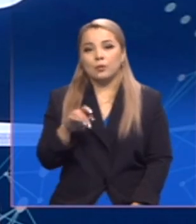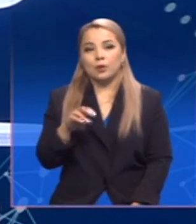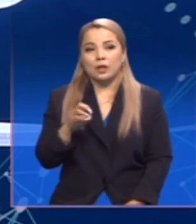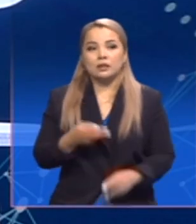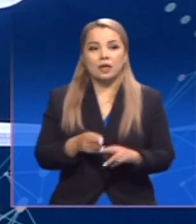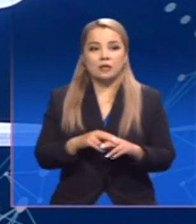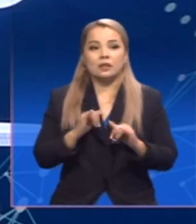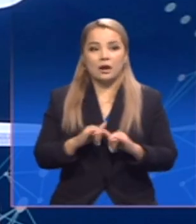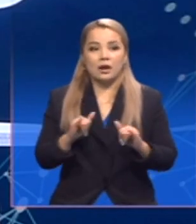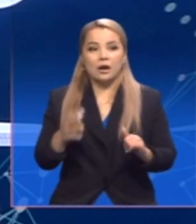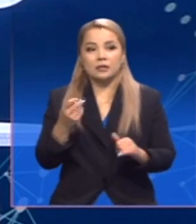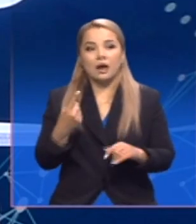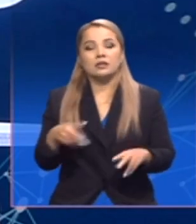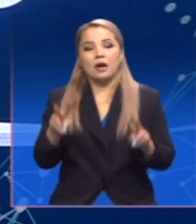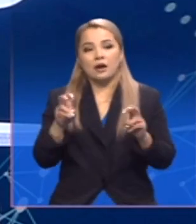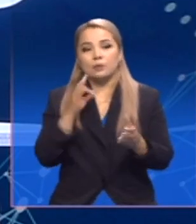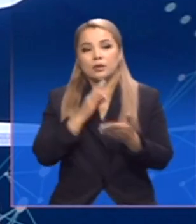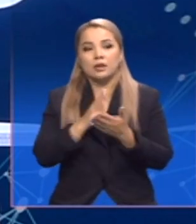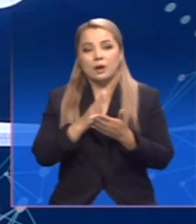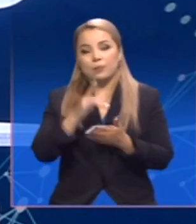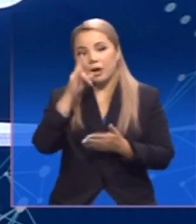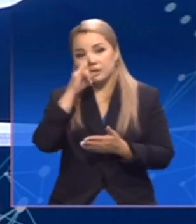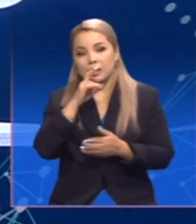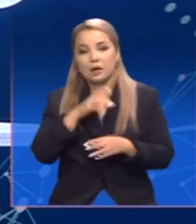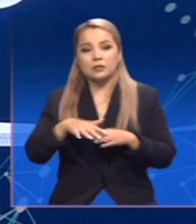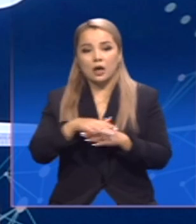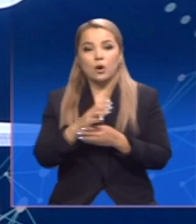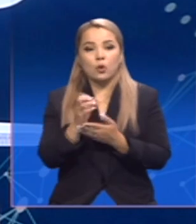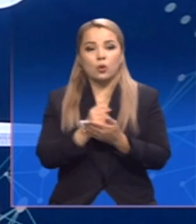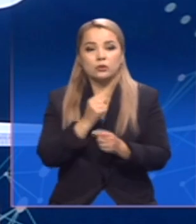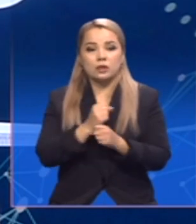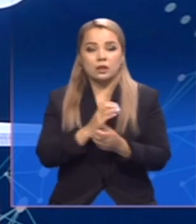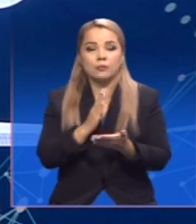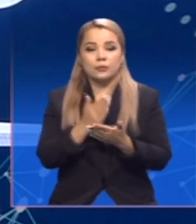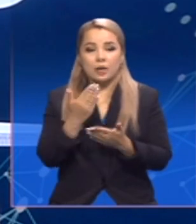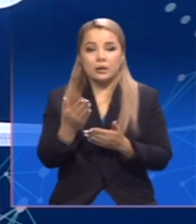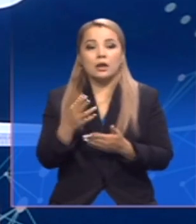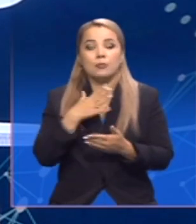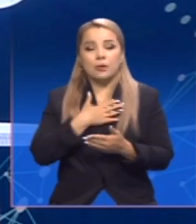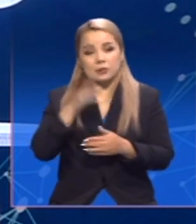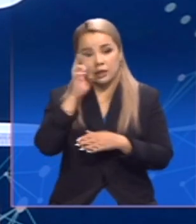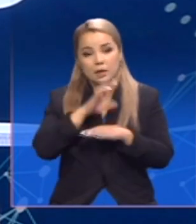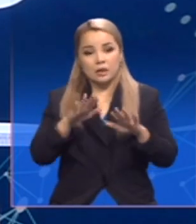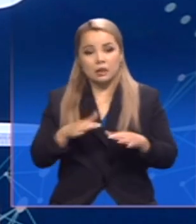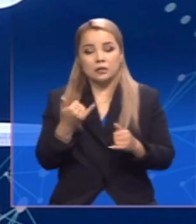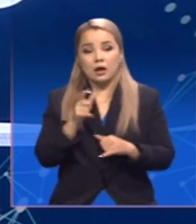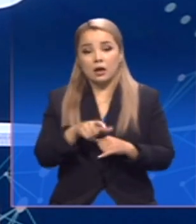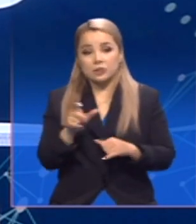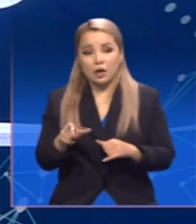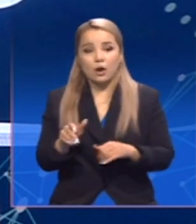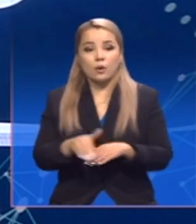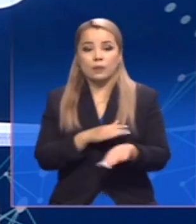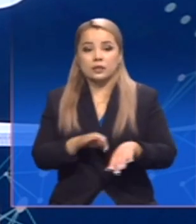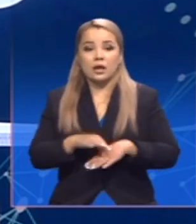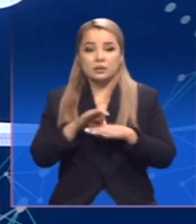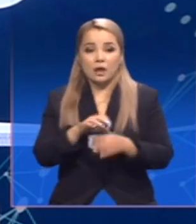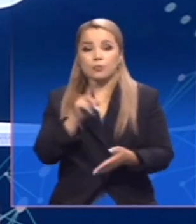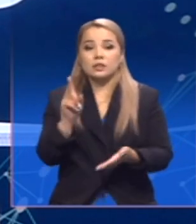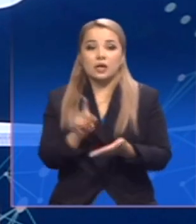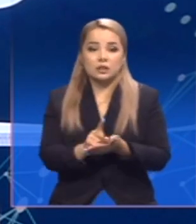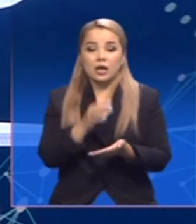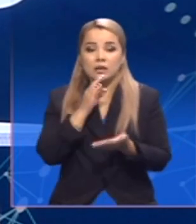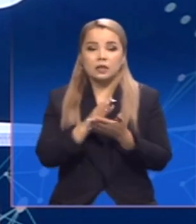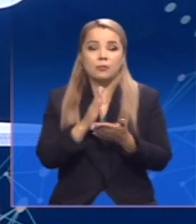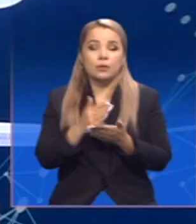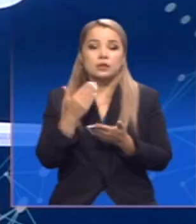Олигополиядан тарқайтын тағы бір тақырып Қазақстан халқына қоры. Әзірге біздің елде бақуатты адамдарды қайырымдылыққа міндеттеуге